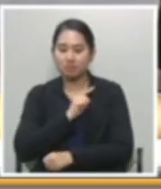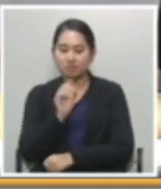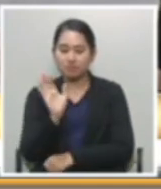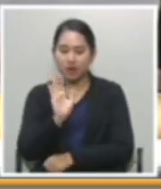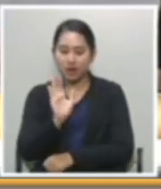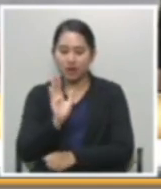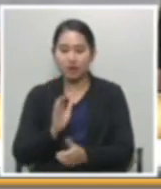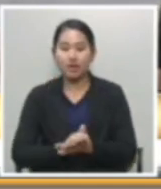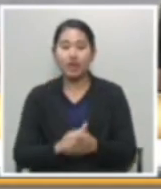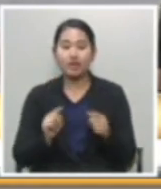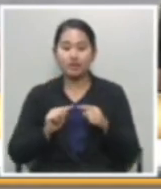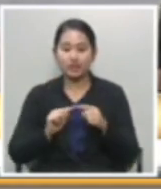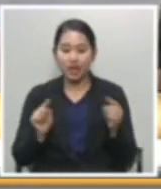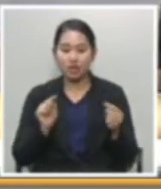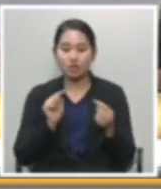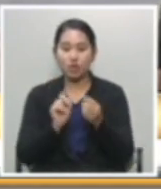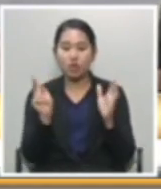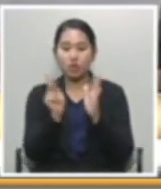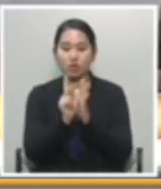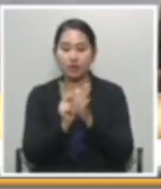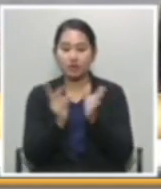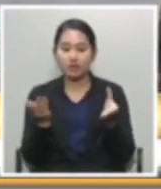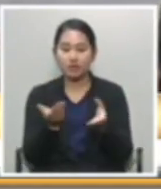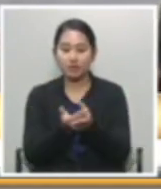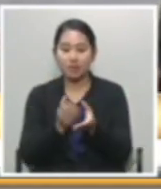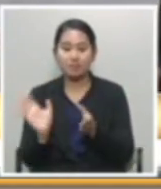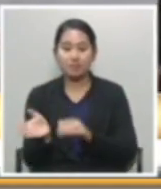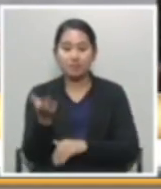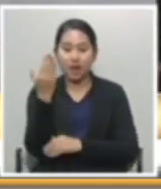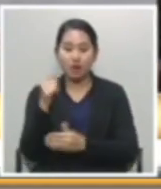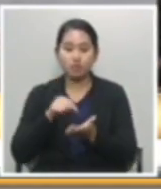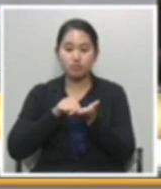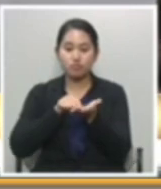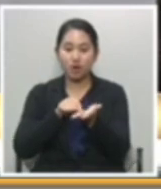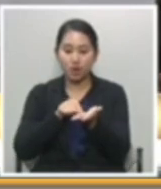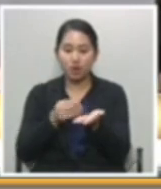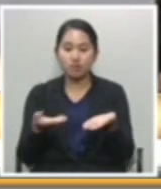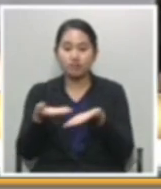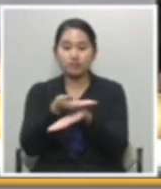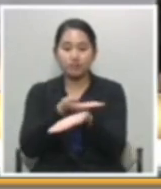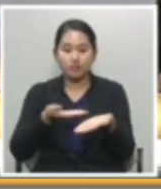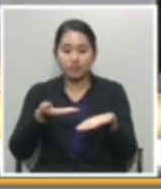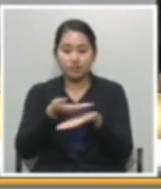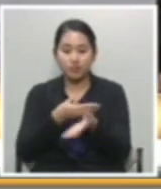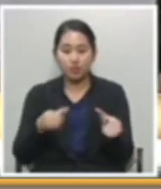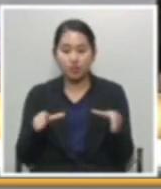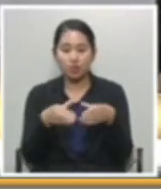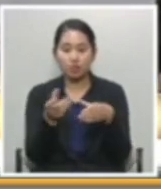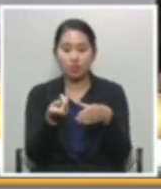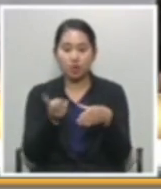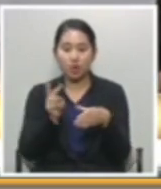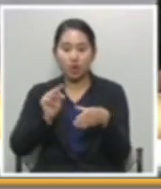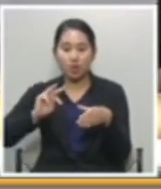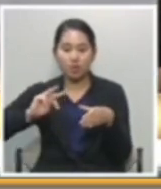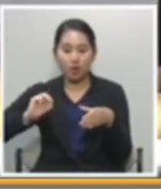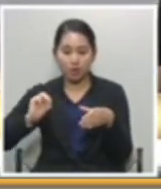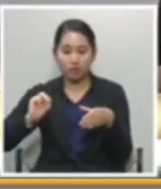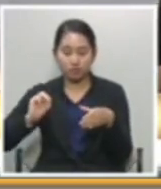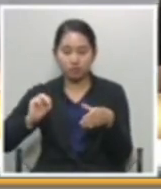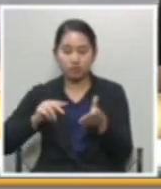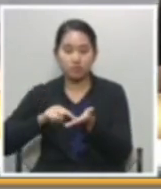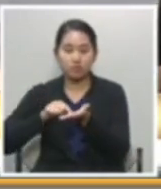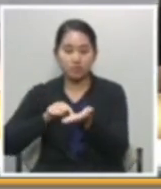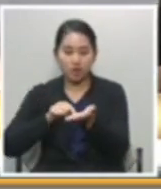หนดที่นำเข้าสู่สภาเมื่อเช้านี้ถึงแม้จะเสนอโดยคณะรัฐมนตรีก็ตามนะครับแ